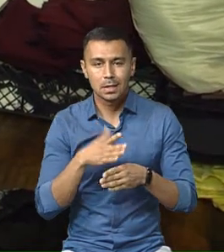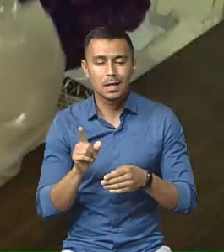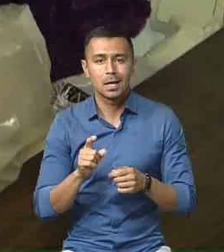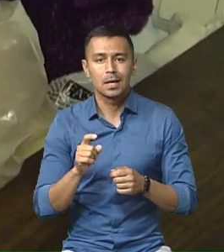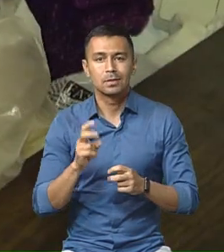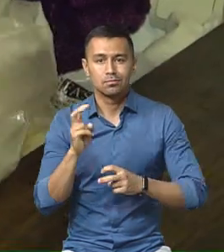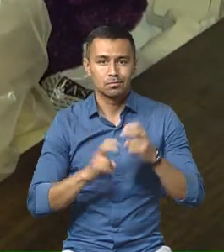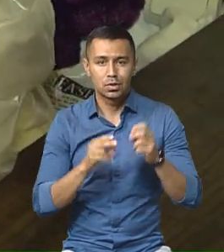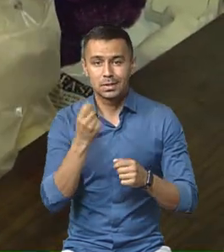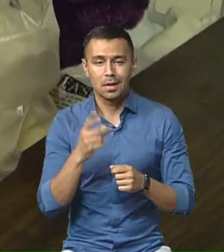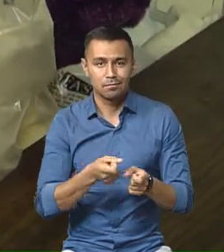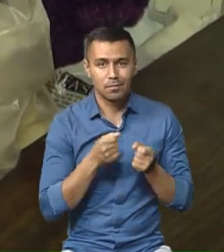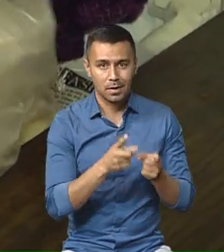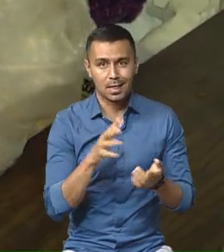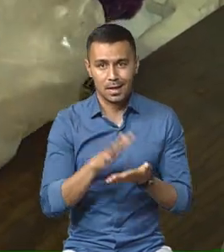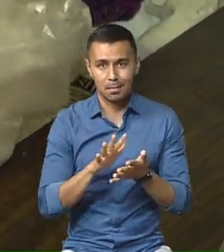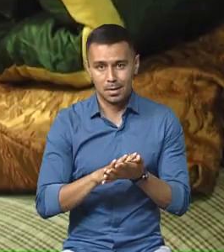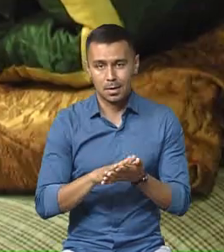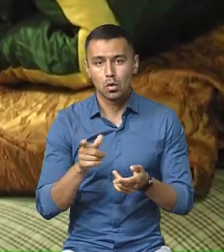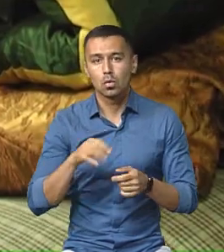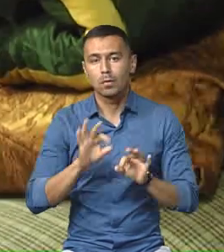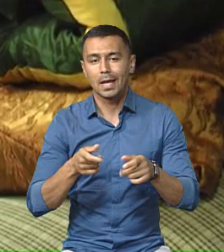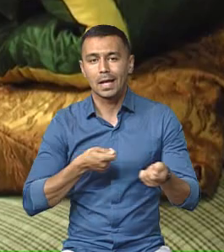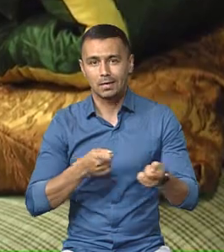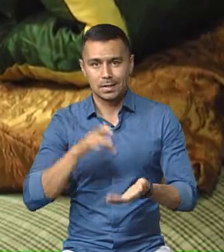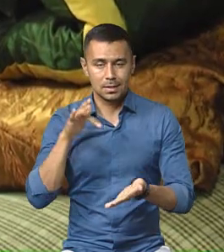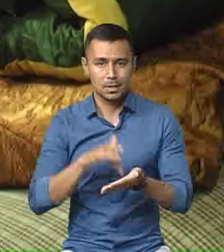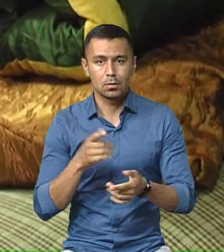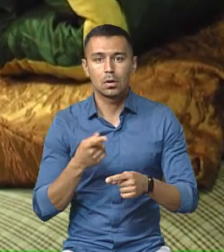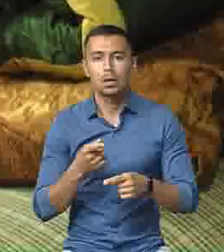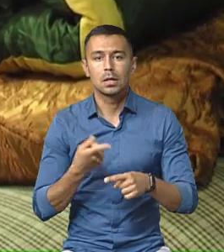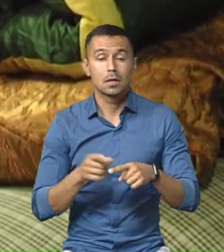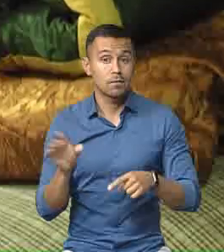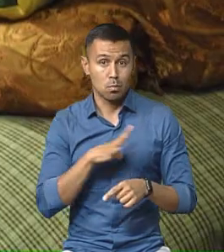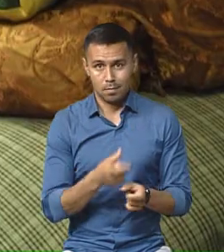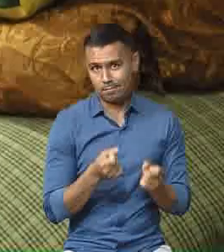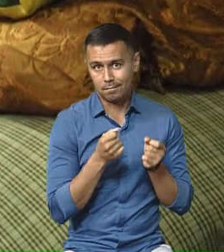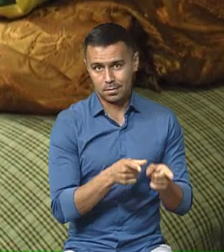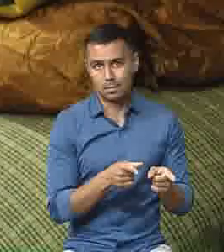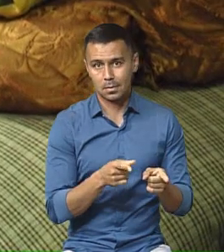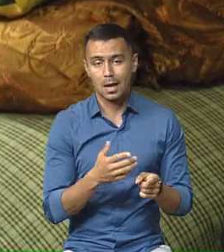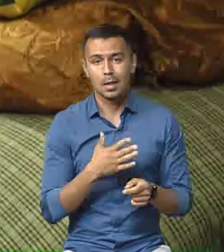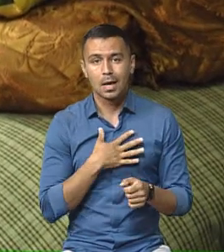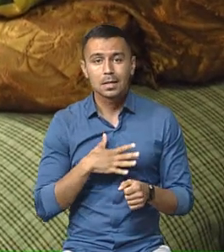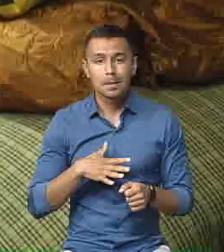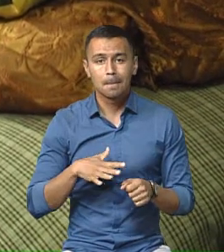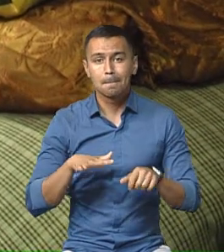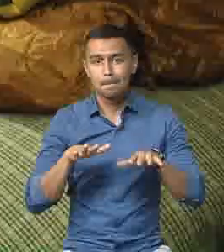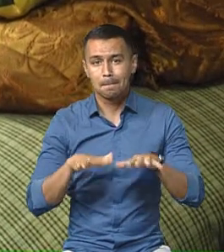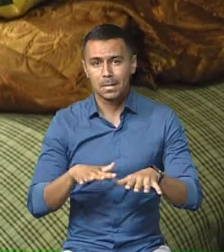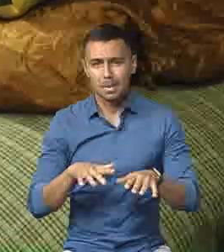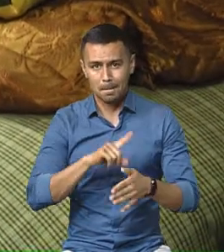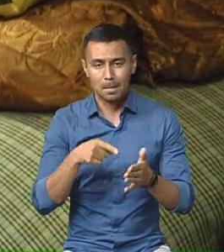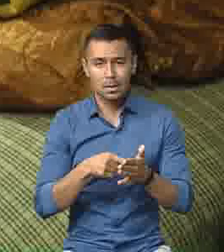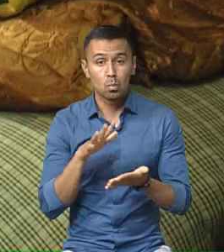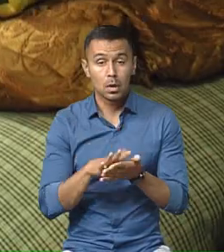цехи викидають на сміття, розповідає керівниця центру Тетяна Панькова. Оце би все було б на смітниках. Наш тірікон мусора,